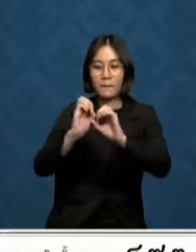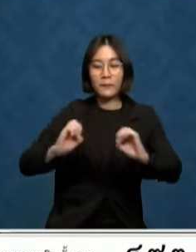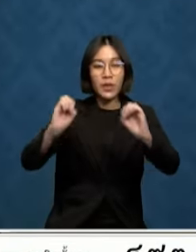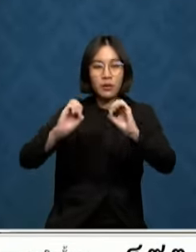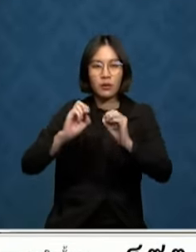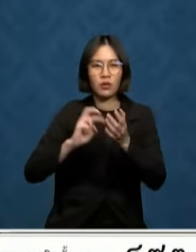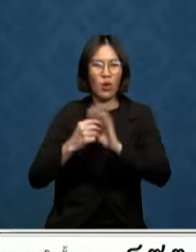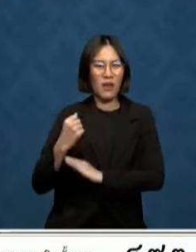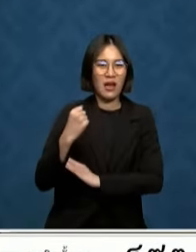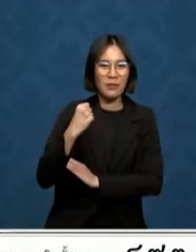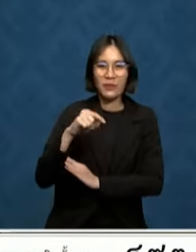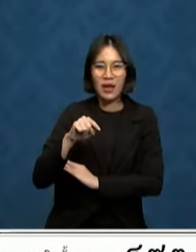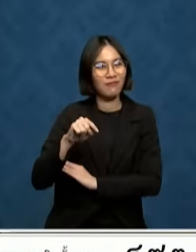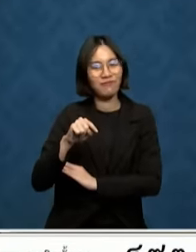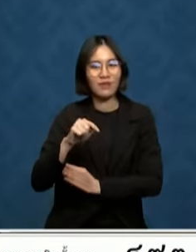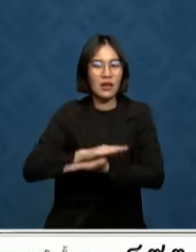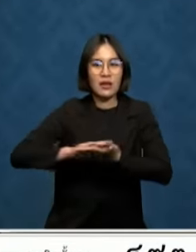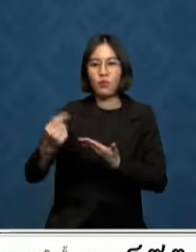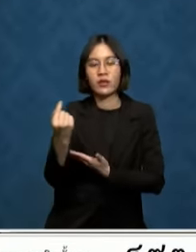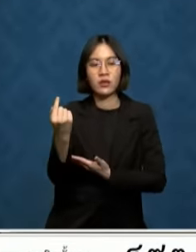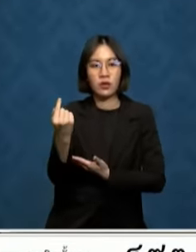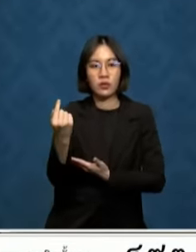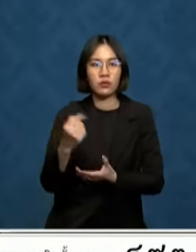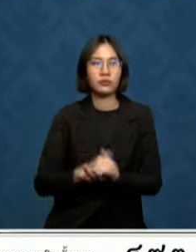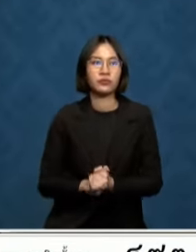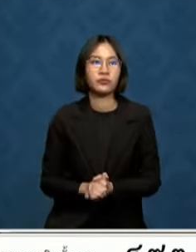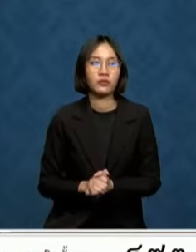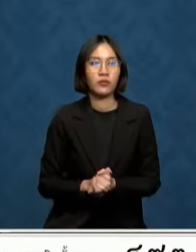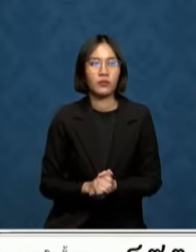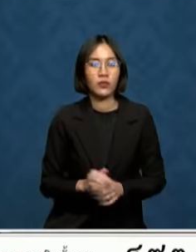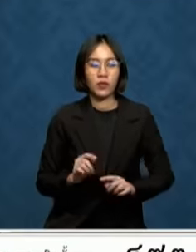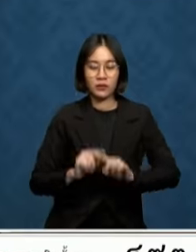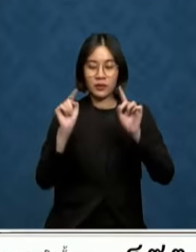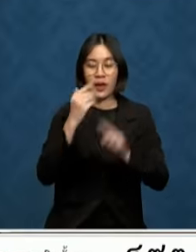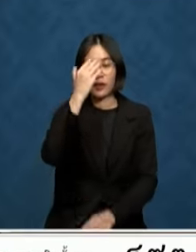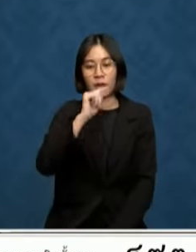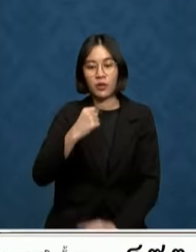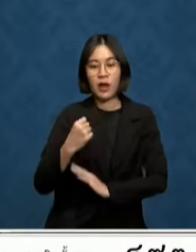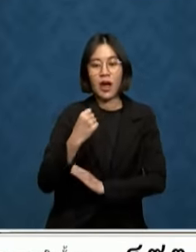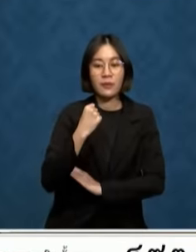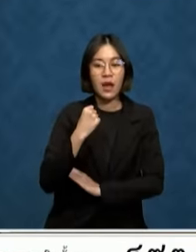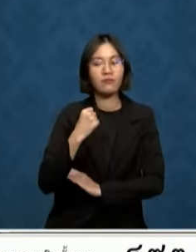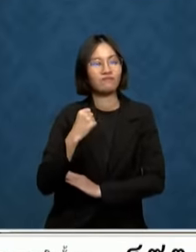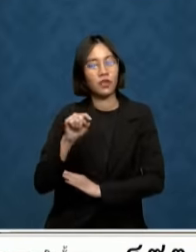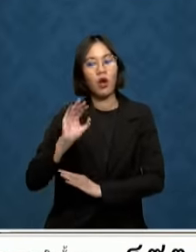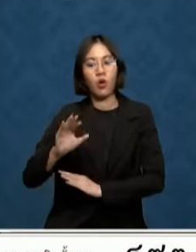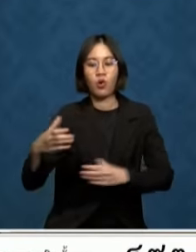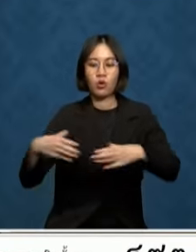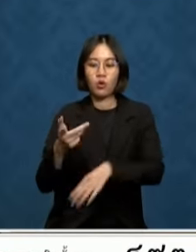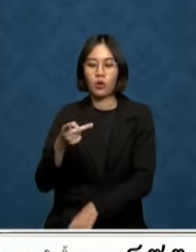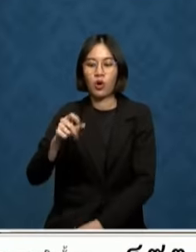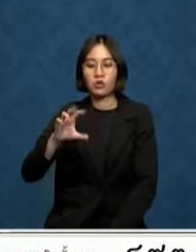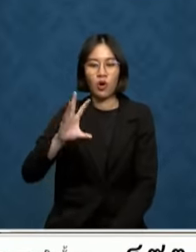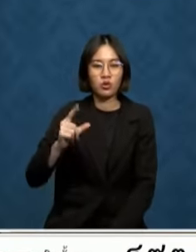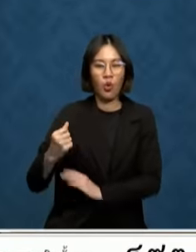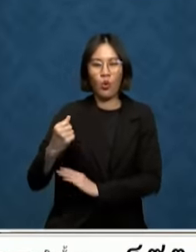นับเป็การใช้อำนาจที่เบรษเด็ขาดอย่างไมนาเชื่อแต่แม้ว่าอำนาจทเบรษเด็ขาดของค.ส.ช.จะ